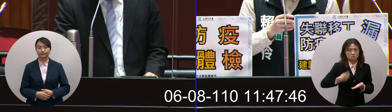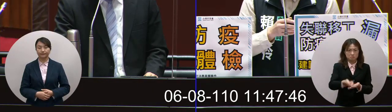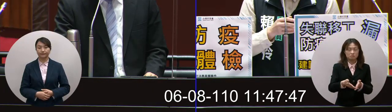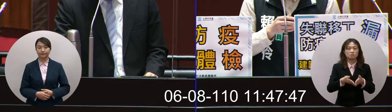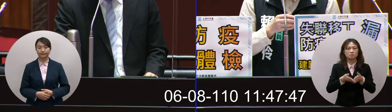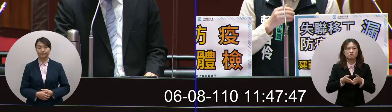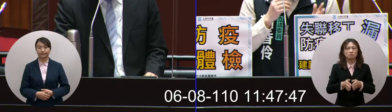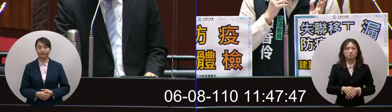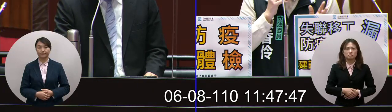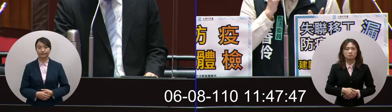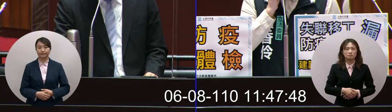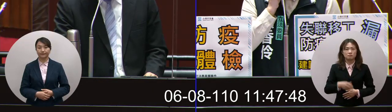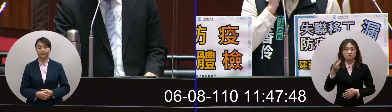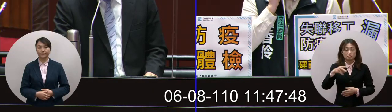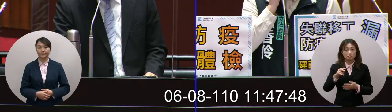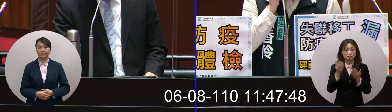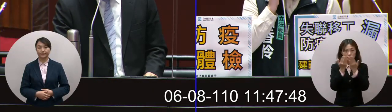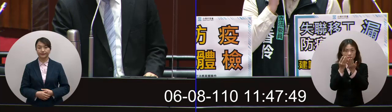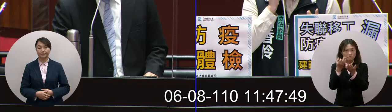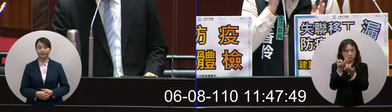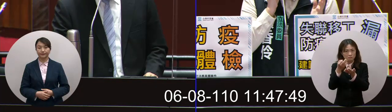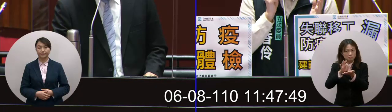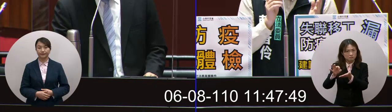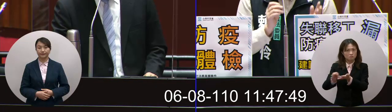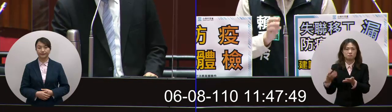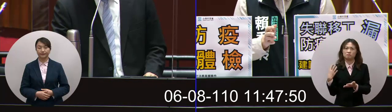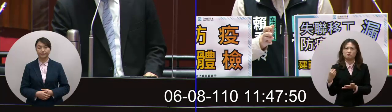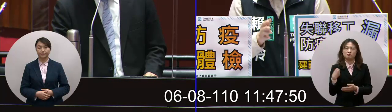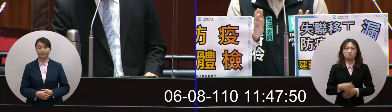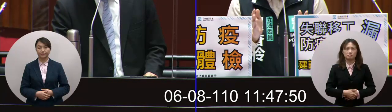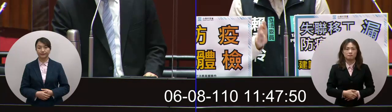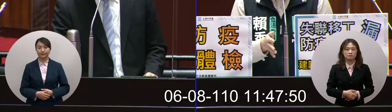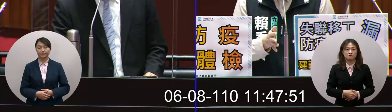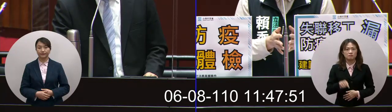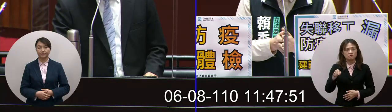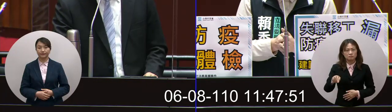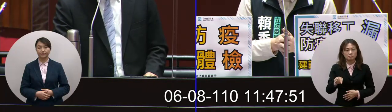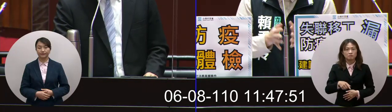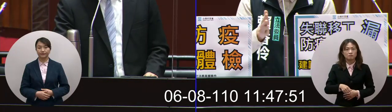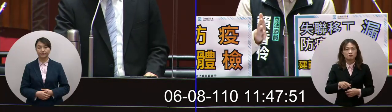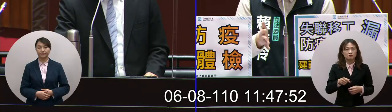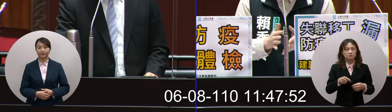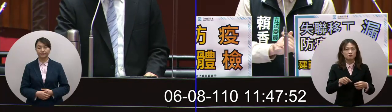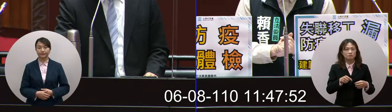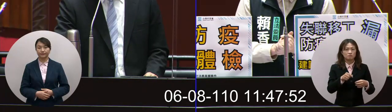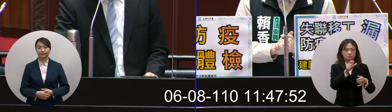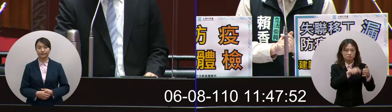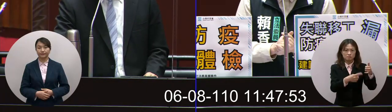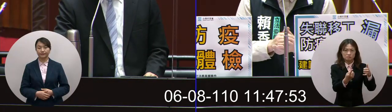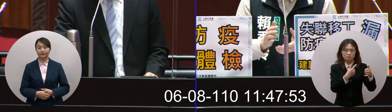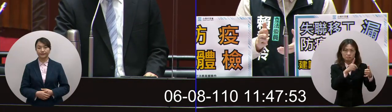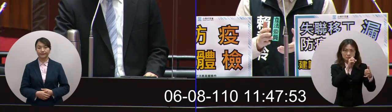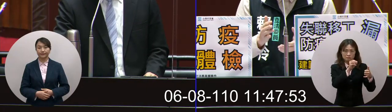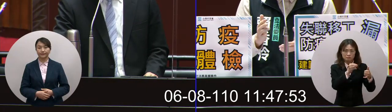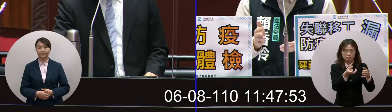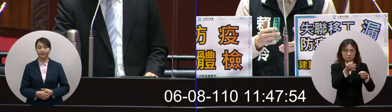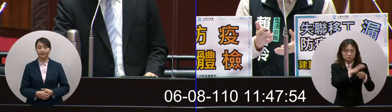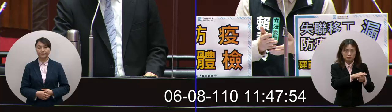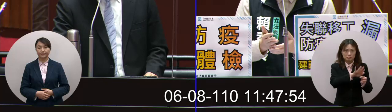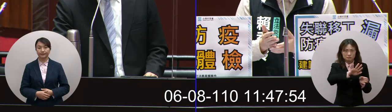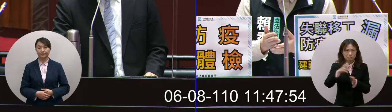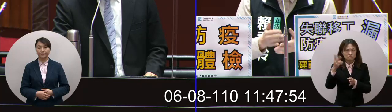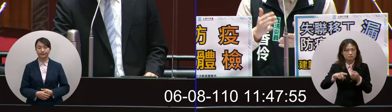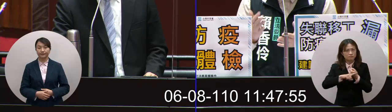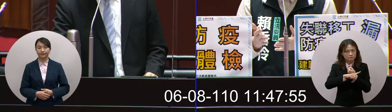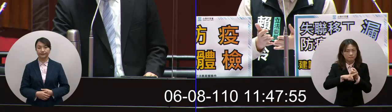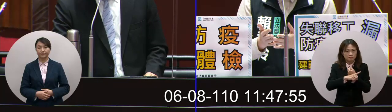孩子都在小学阶段，所以这些是不是一定程度在费用上面，除了这个以外，是不是请院长再酌以研